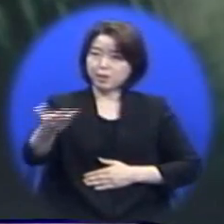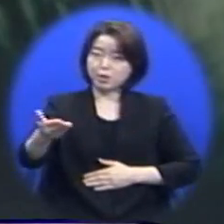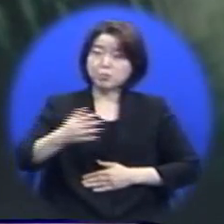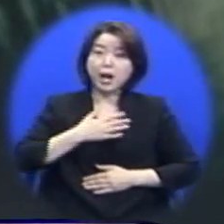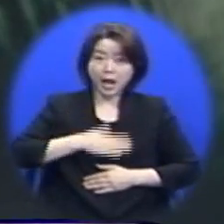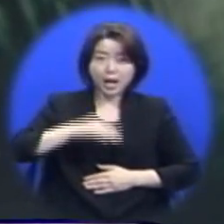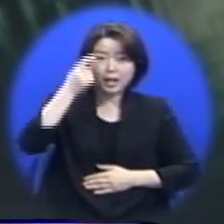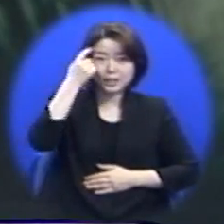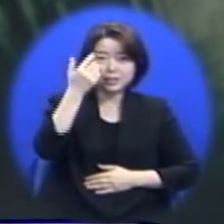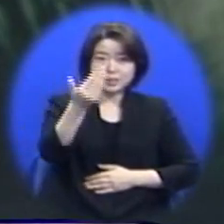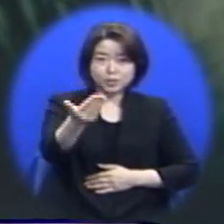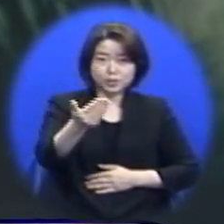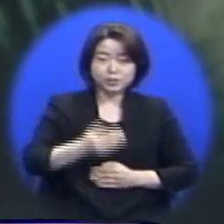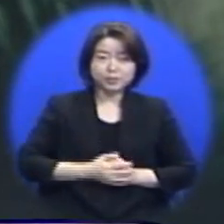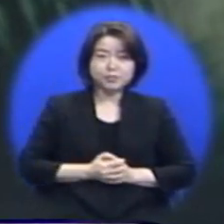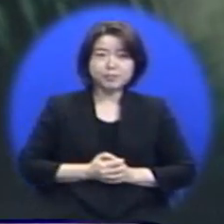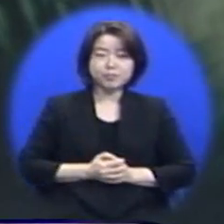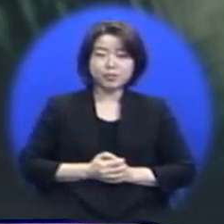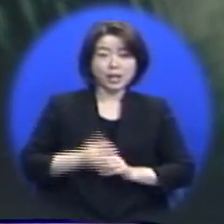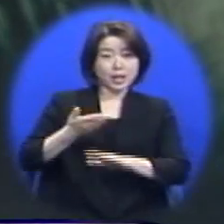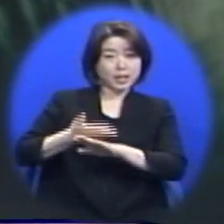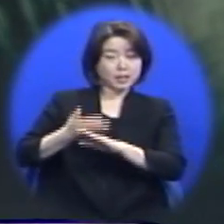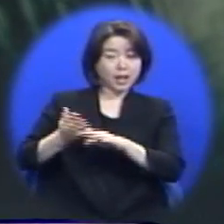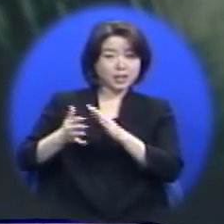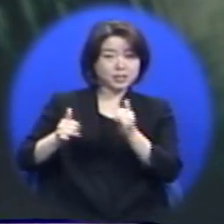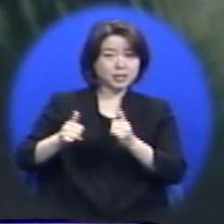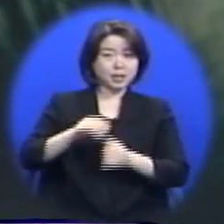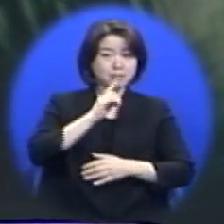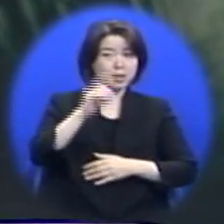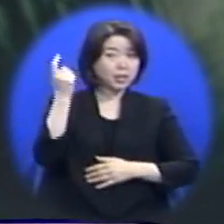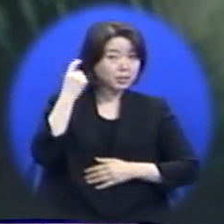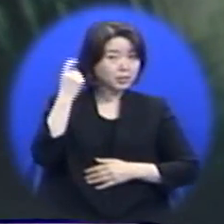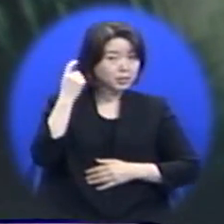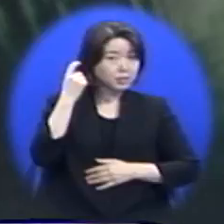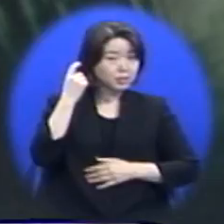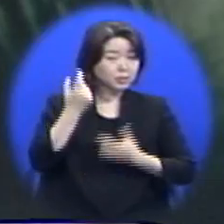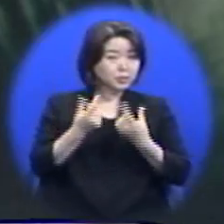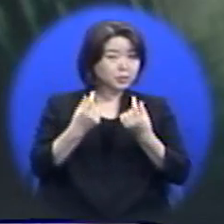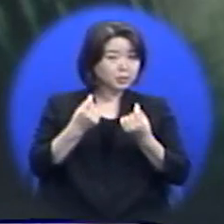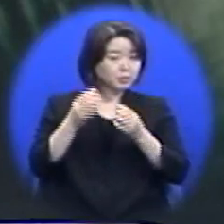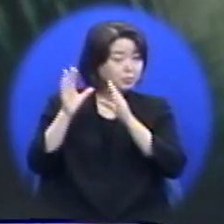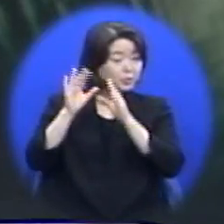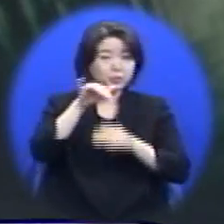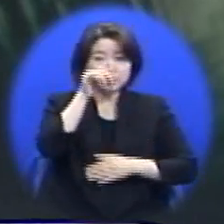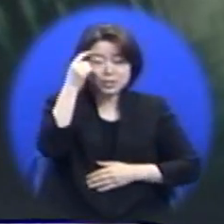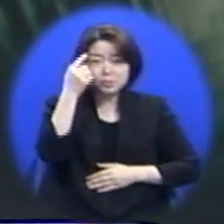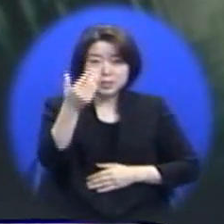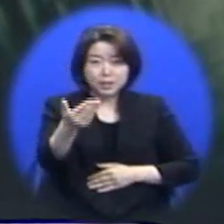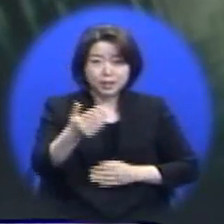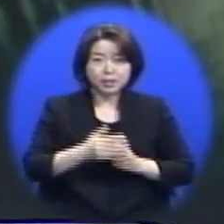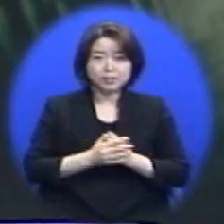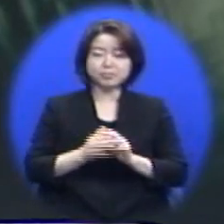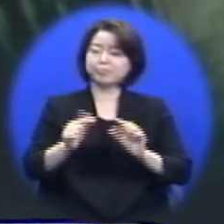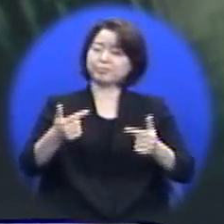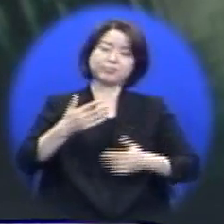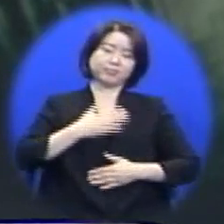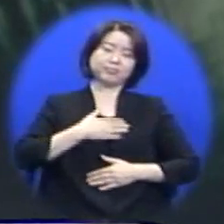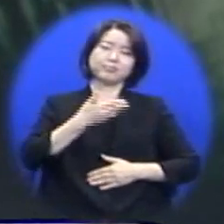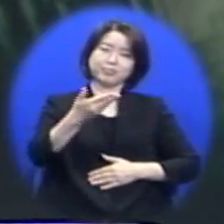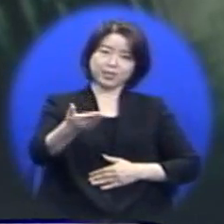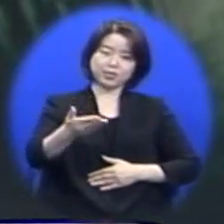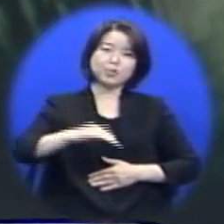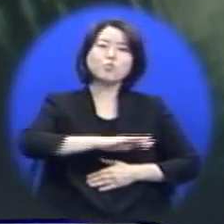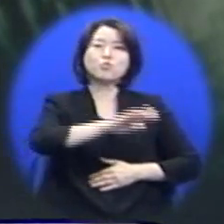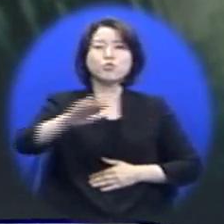아시죠? 지금 남의 이야기 듣는 것처럼 들으시는 분도 계세요. 저나 여러분의 이야기예요. 아니,